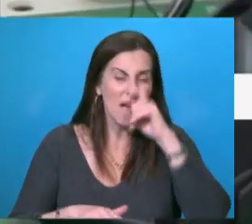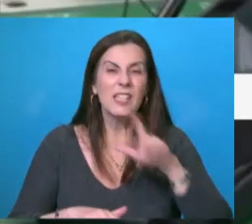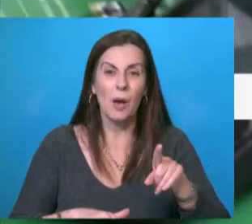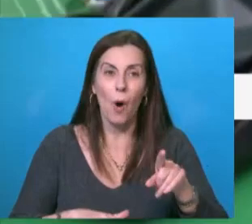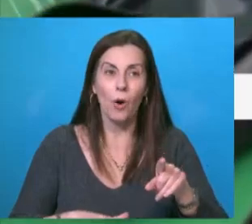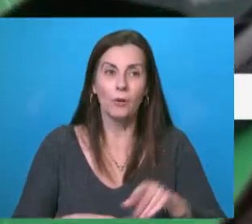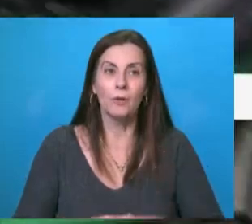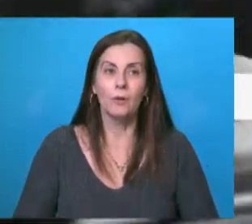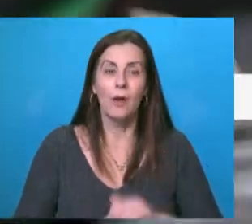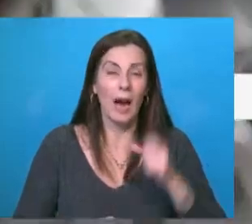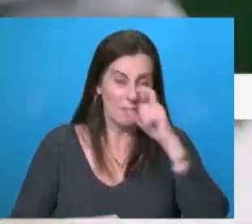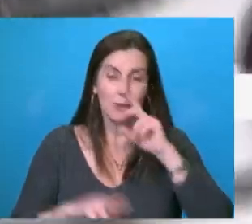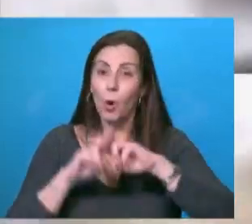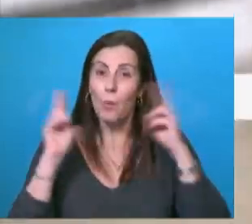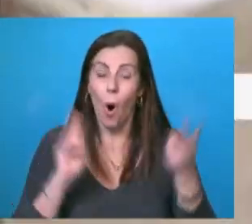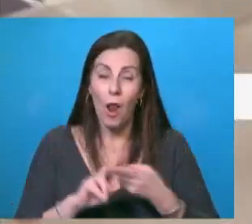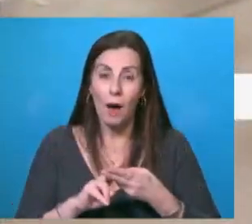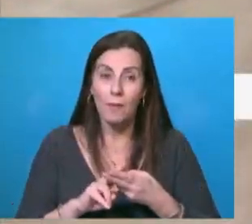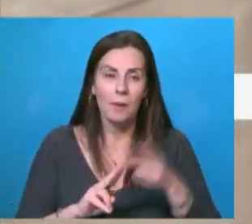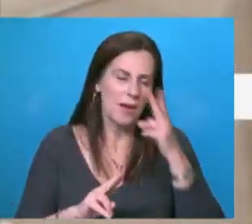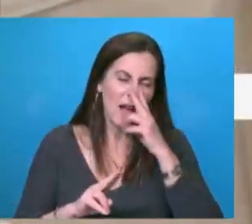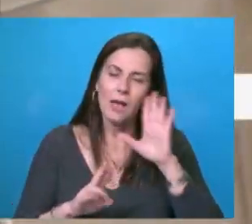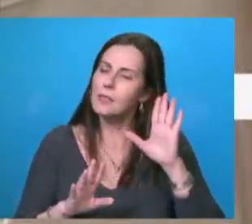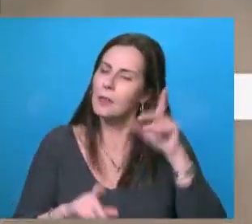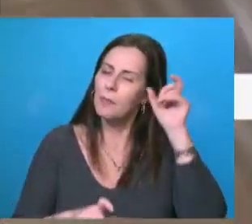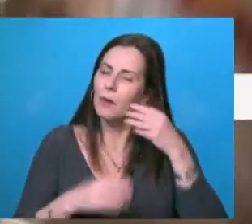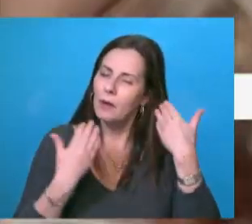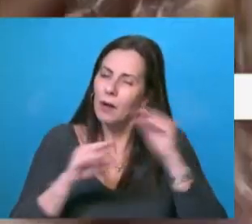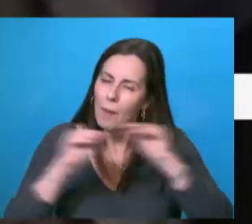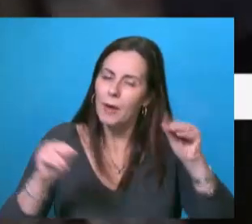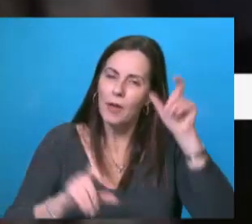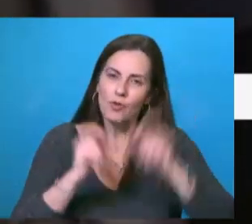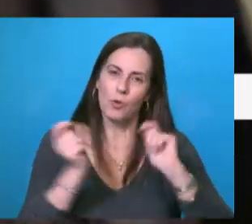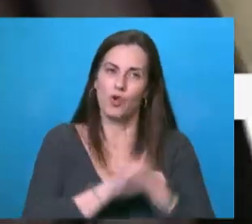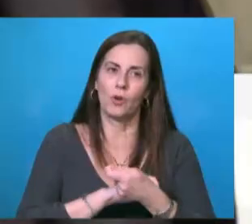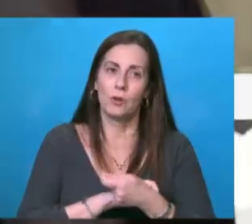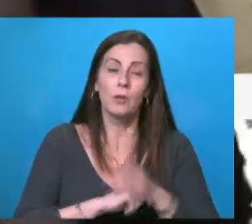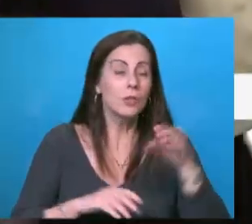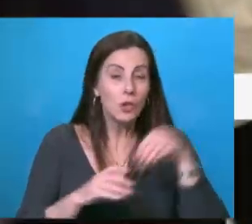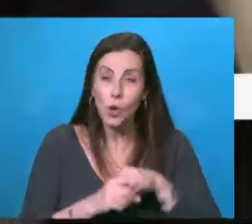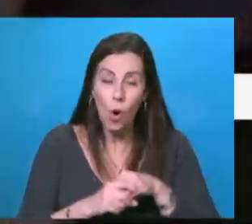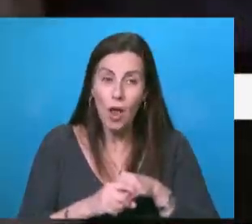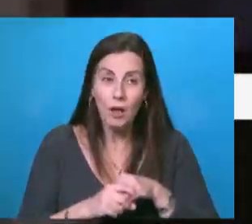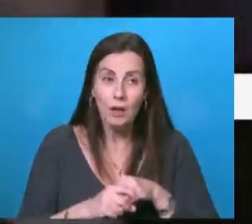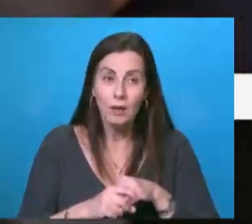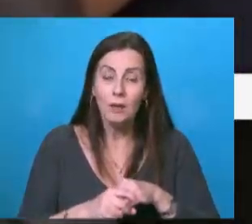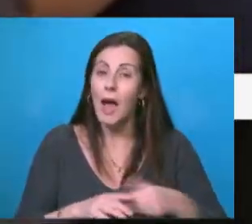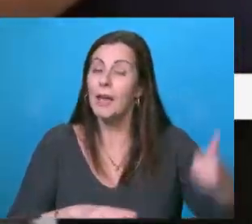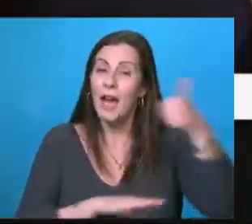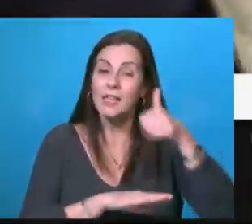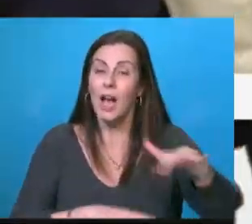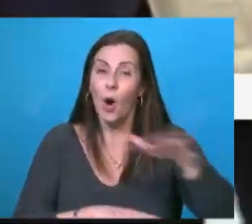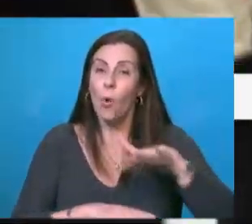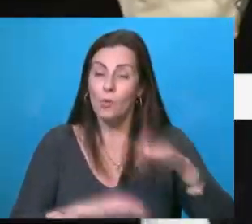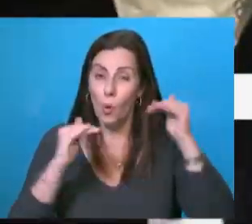המזהמות הגדולות בעולם, מנסים שם להרגיל את האזרחים לשינוי. וזה כולל את השר לאיכות הסביבה של תאילנד, שהגיע